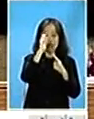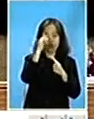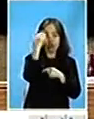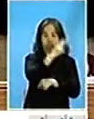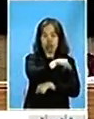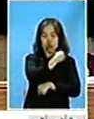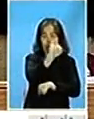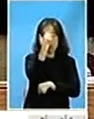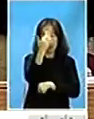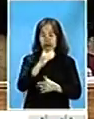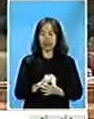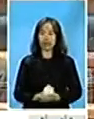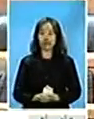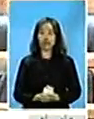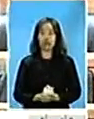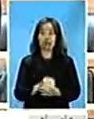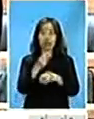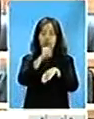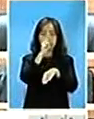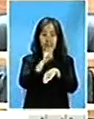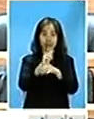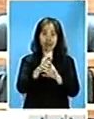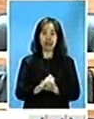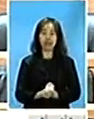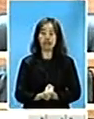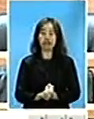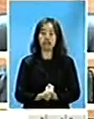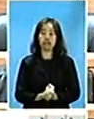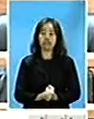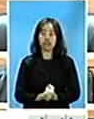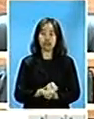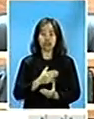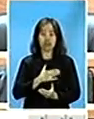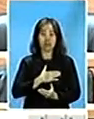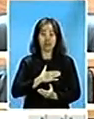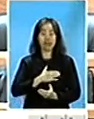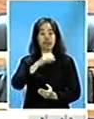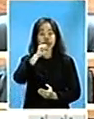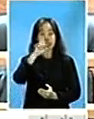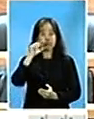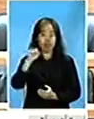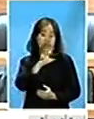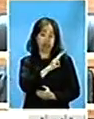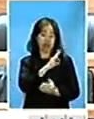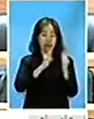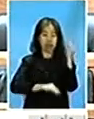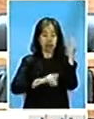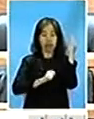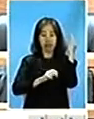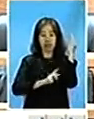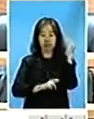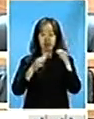เรียนท่านประธานที่เคารพผมนายแพทย์สุกิจอัตโธปกรณ์สมาชิกสภาผู้แทนราษฎรจังหวัดตรังพรรคประชาธิปั